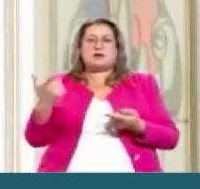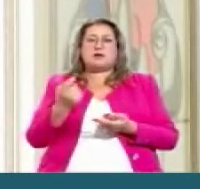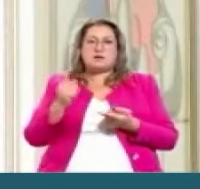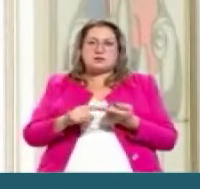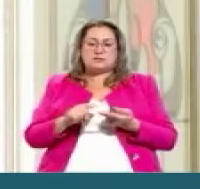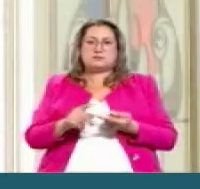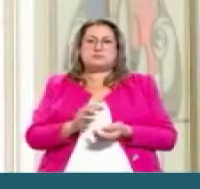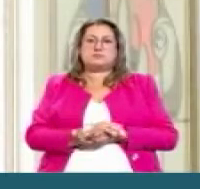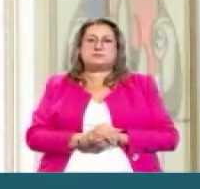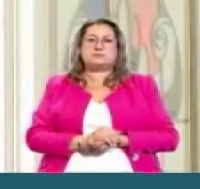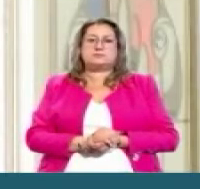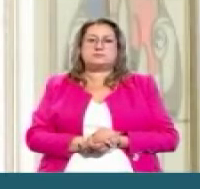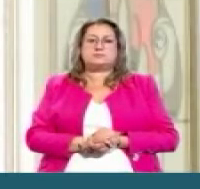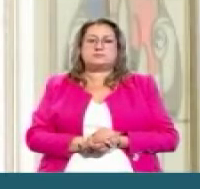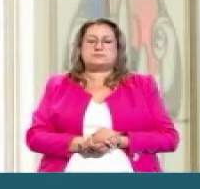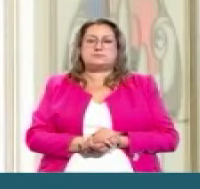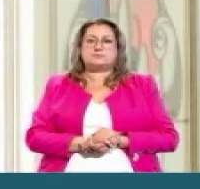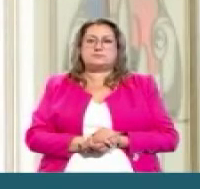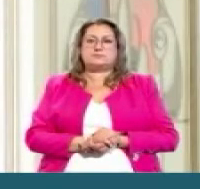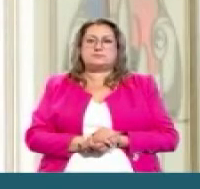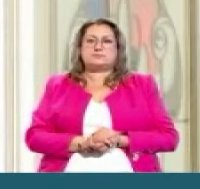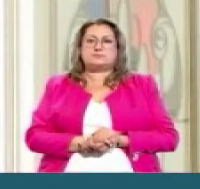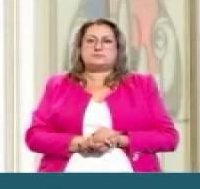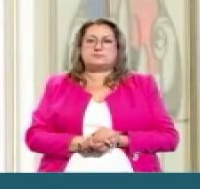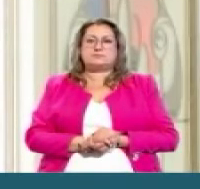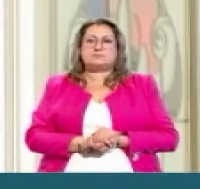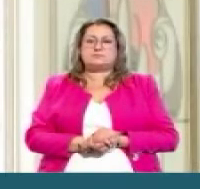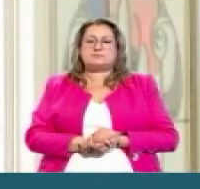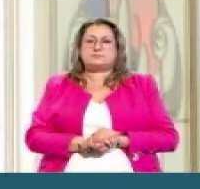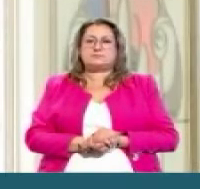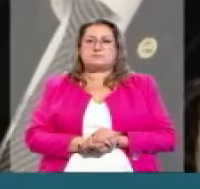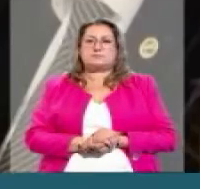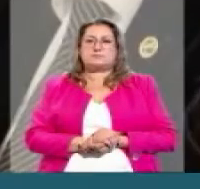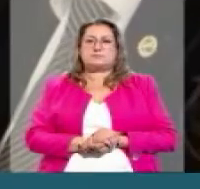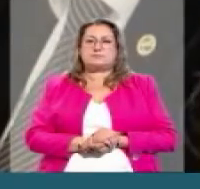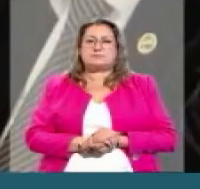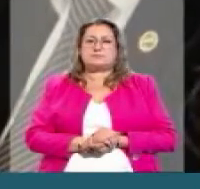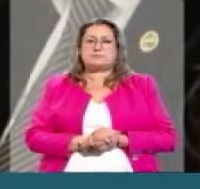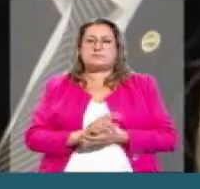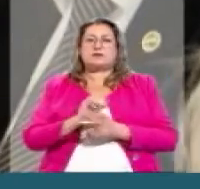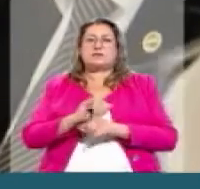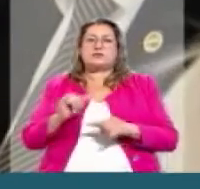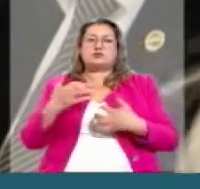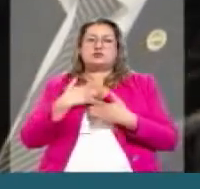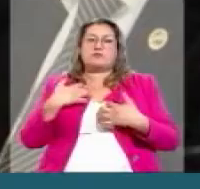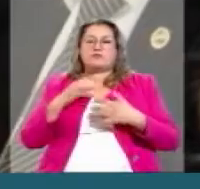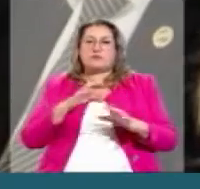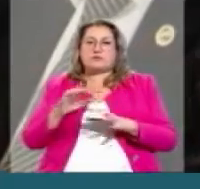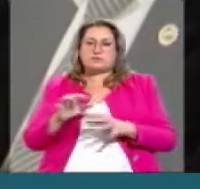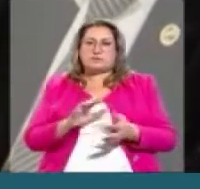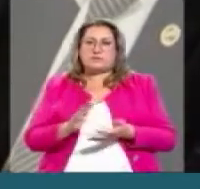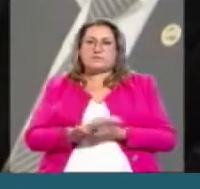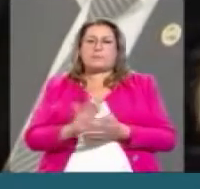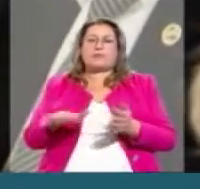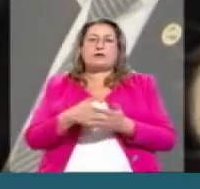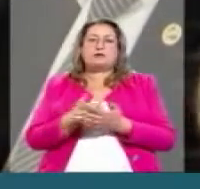кәдімгі көгалдандырып, ағашпен өсіріп, керемет саялы бақ ауыл қылдық. Әлі күнге дейін қоғам өмірінен